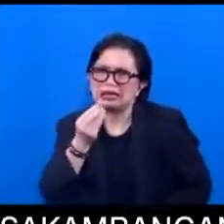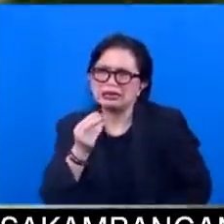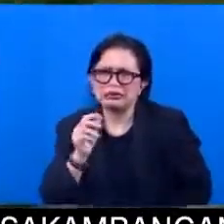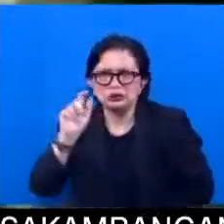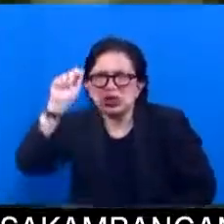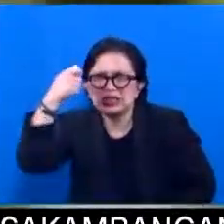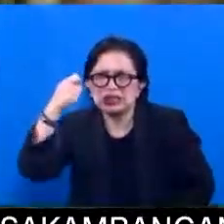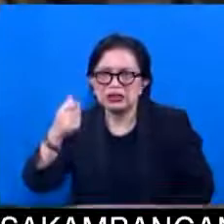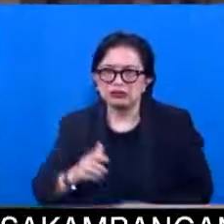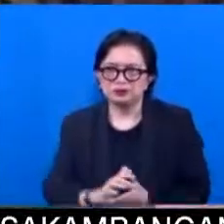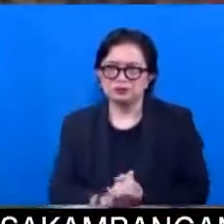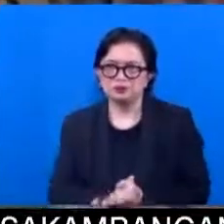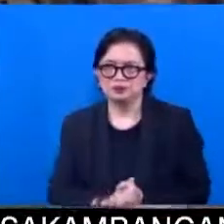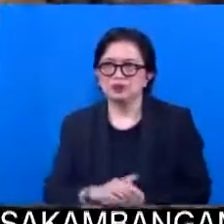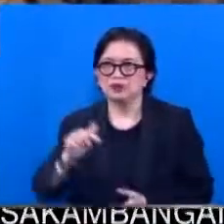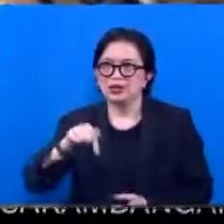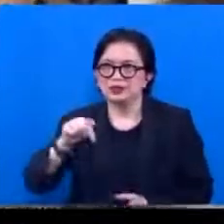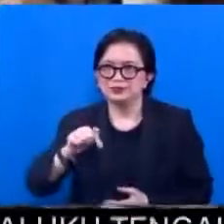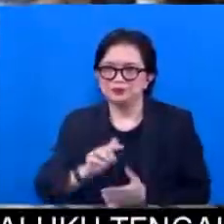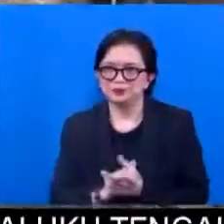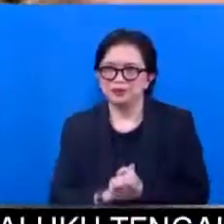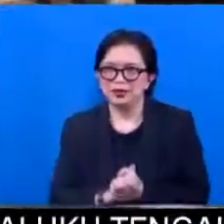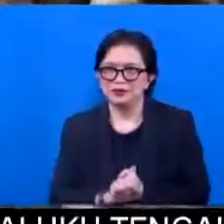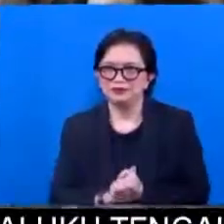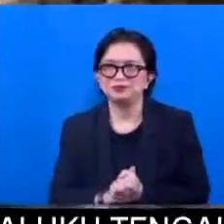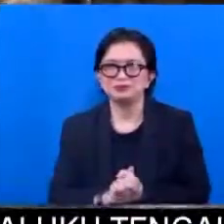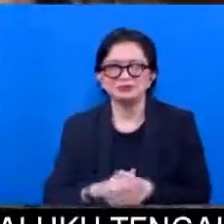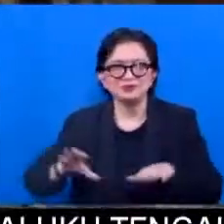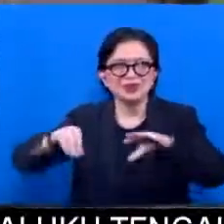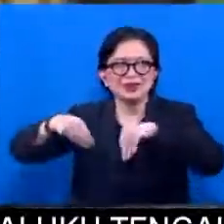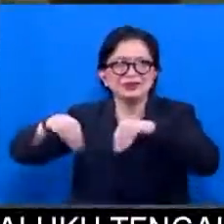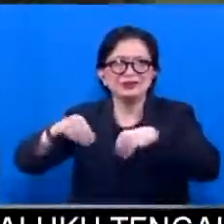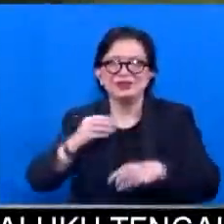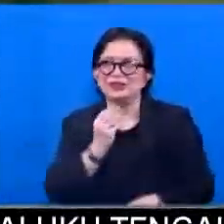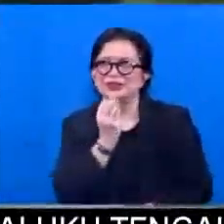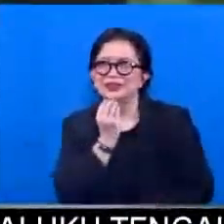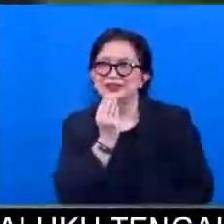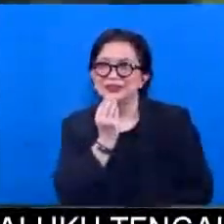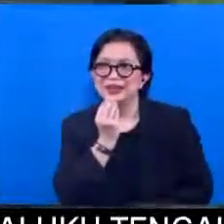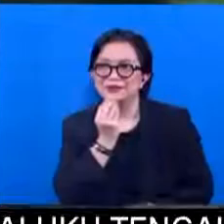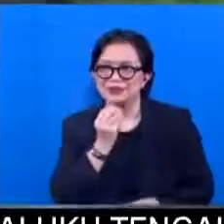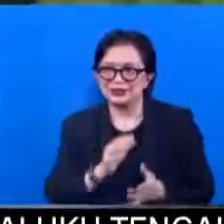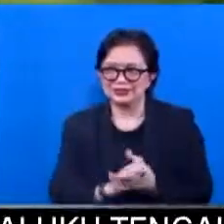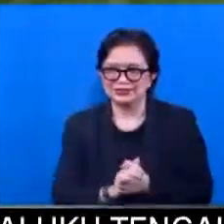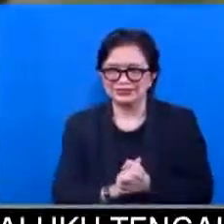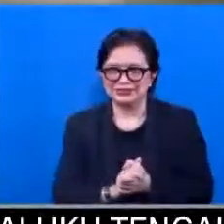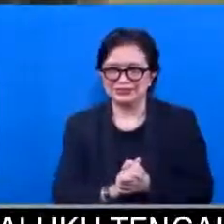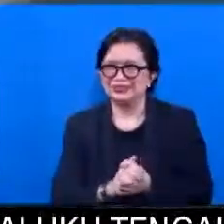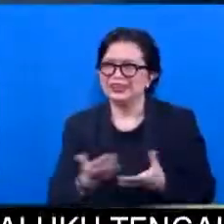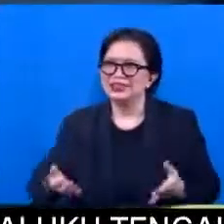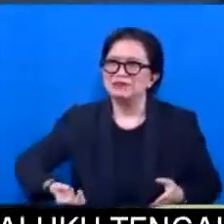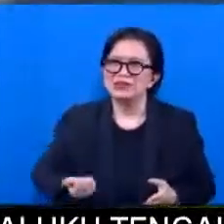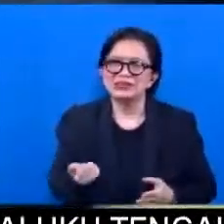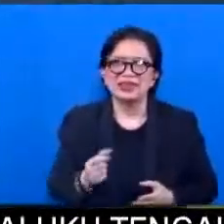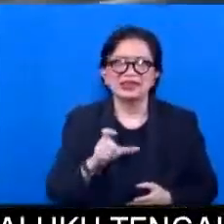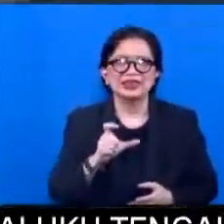Hari ini Sabtu manis, saatnya pasaran kambing di Pasar Cilongok, 20 km dari rumahnya.